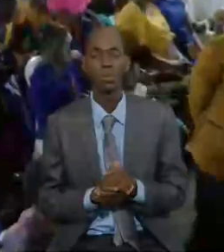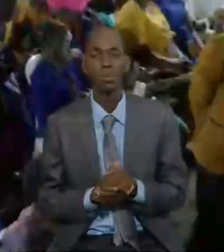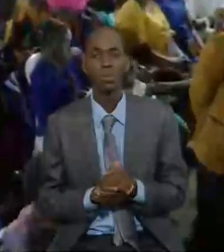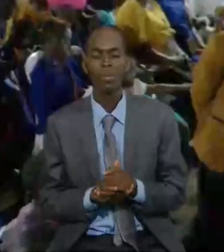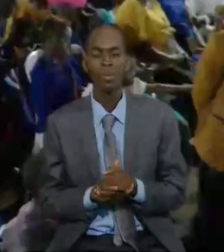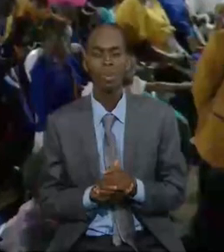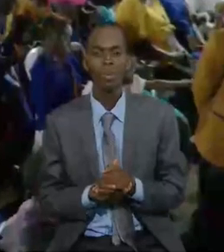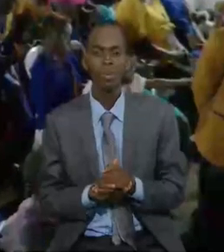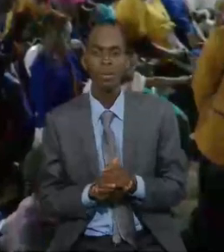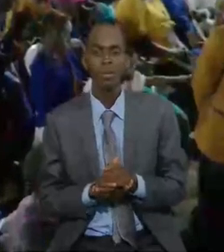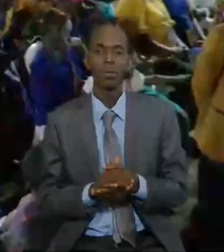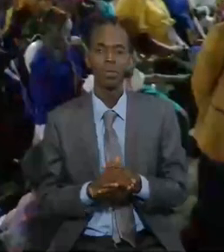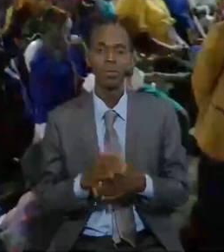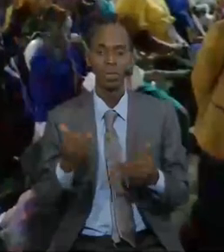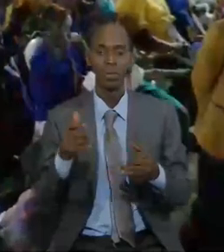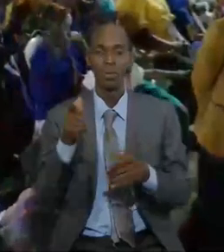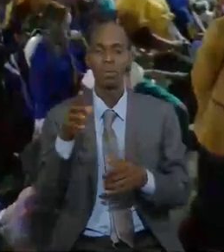l'accomplissement